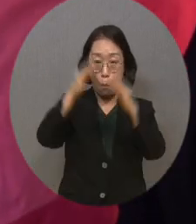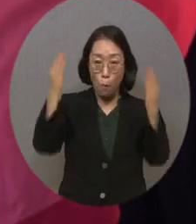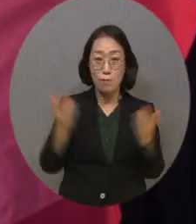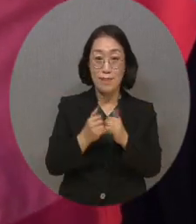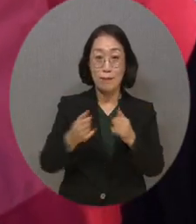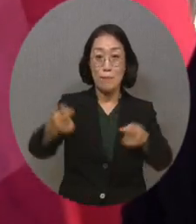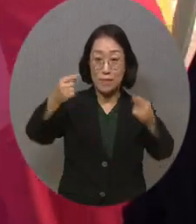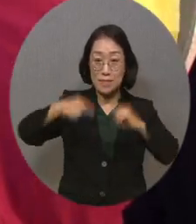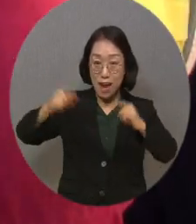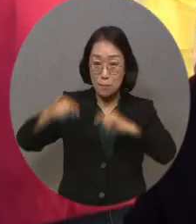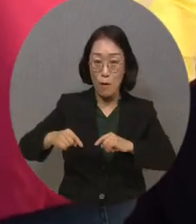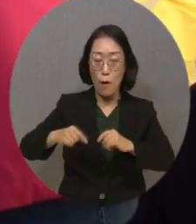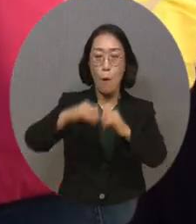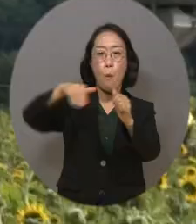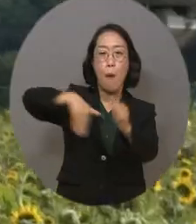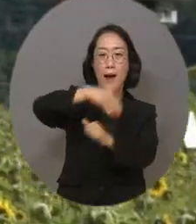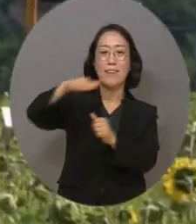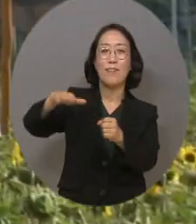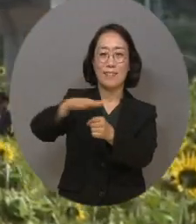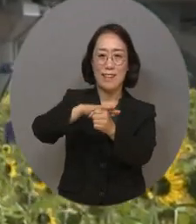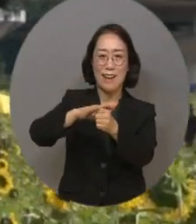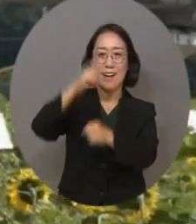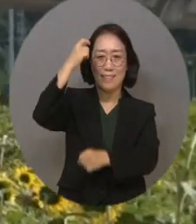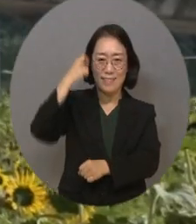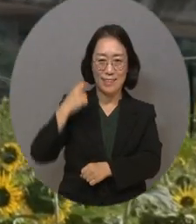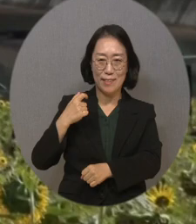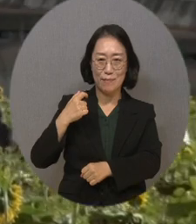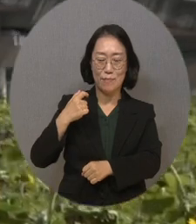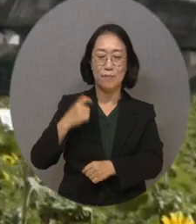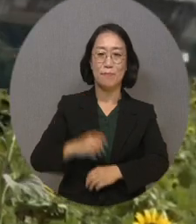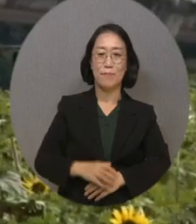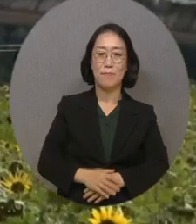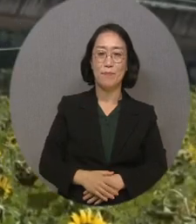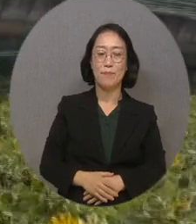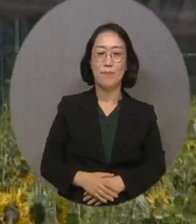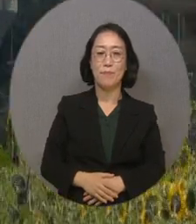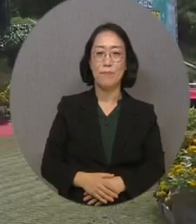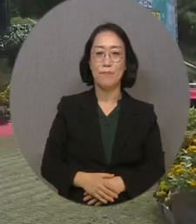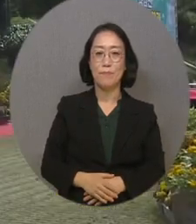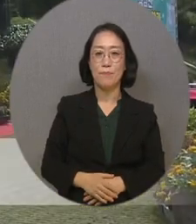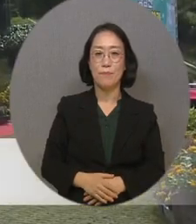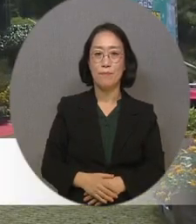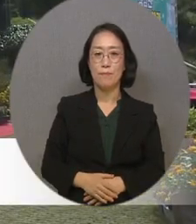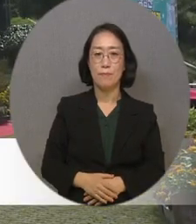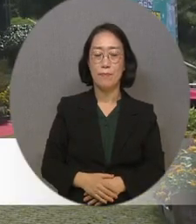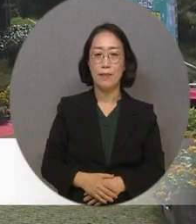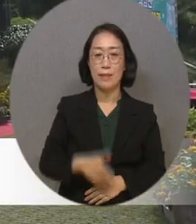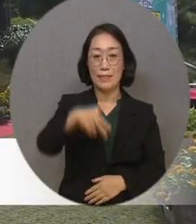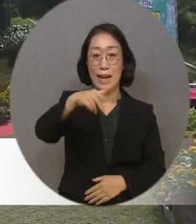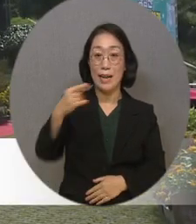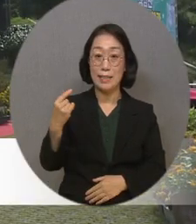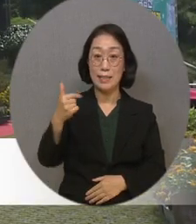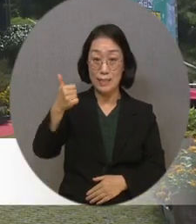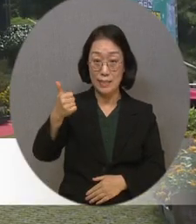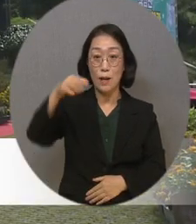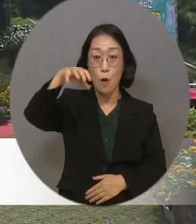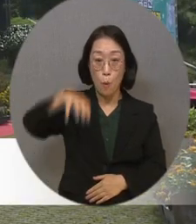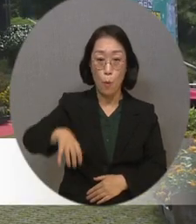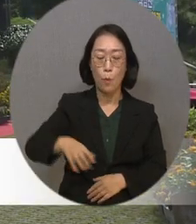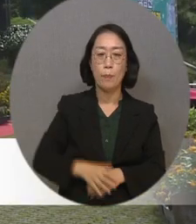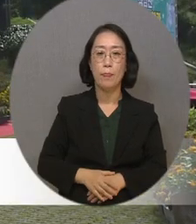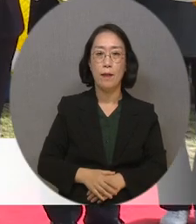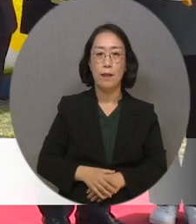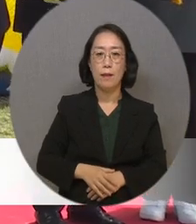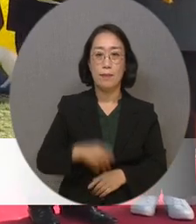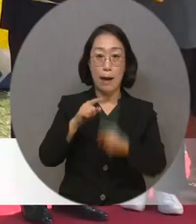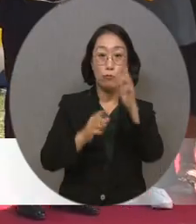자체가 환경 사랑이었습니다. 복지TV 경기방송 정우선입니다. 장흥군 장흥읍 편백숲 우드랜드